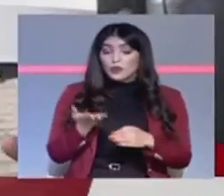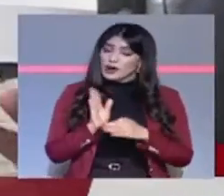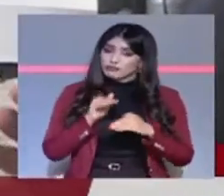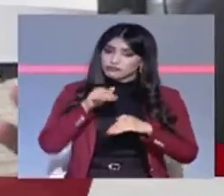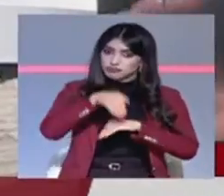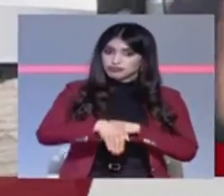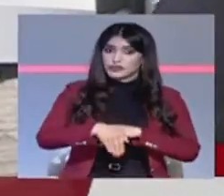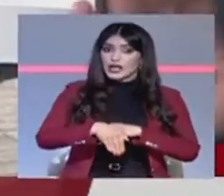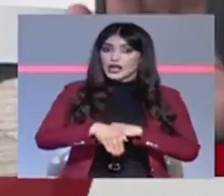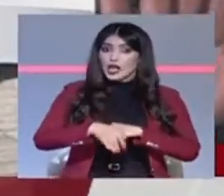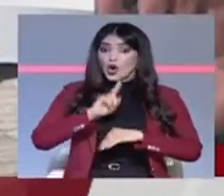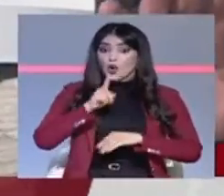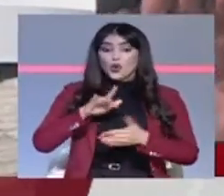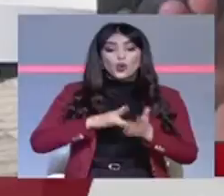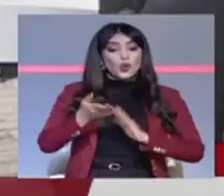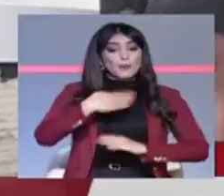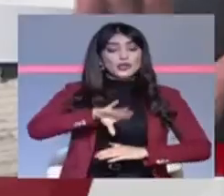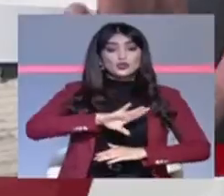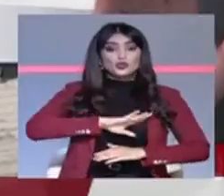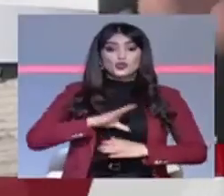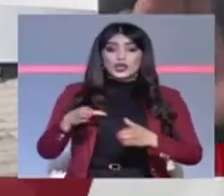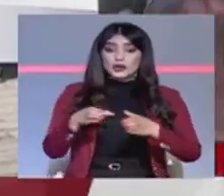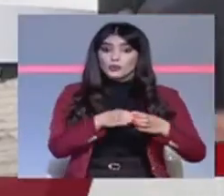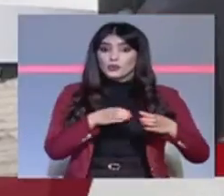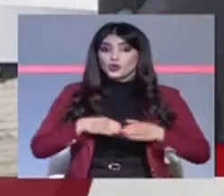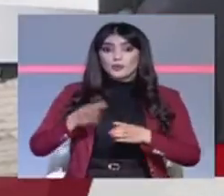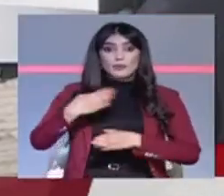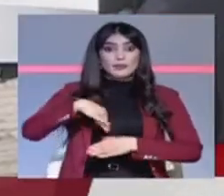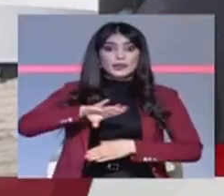نقطه في الملك الواحده عنده عندها